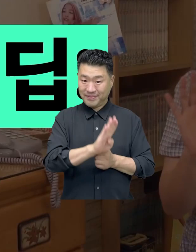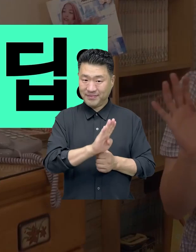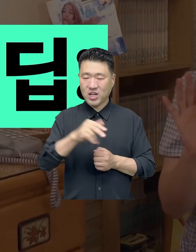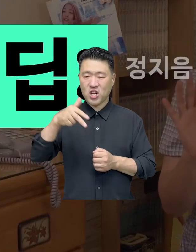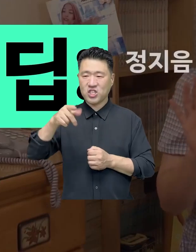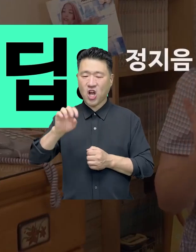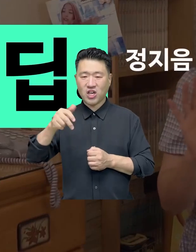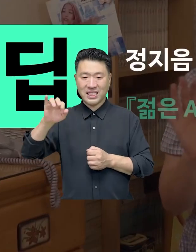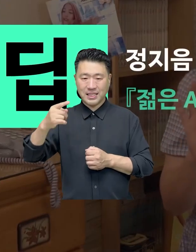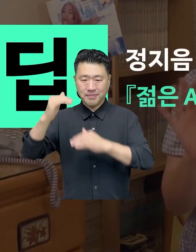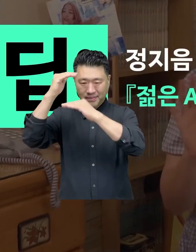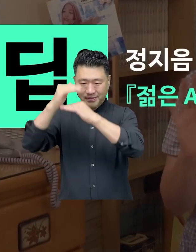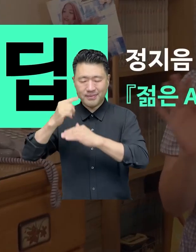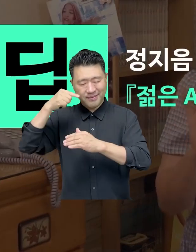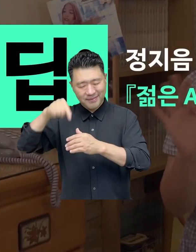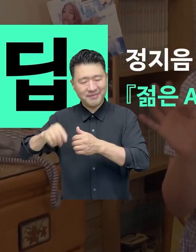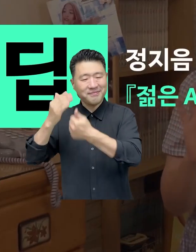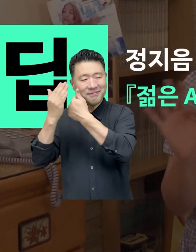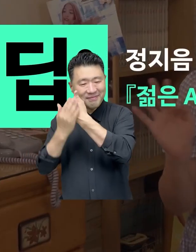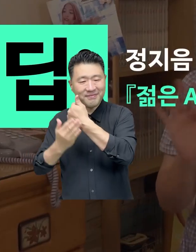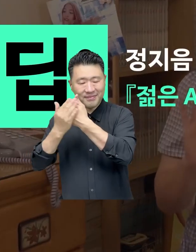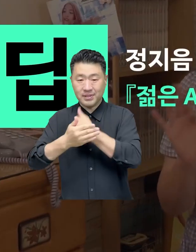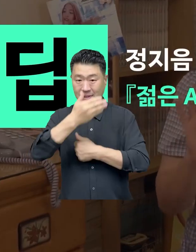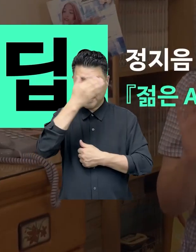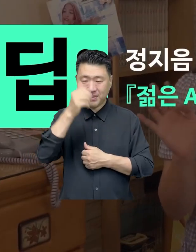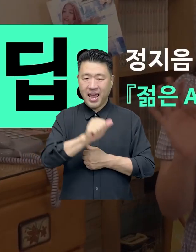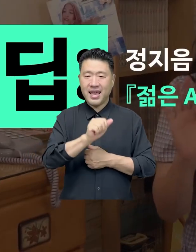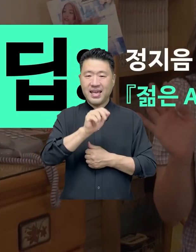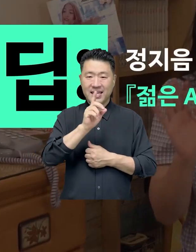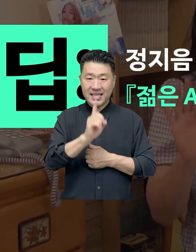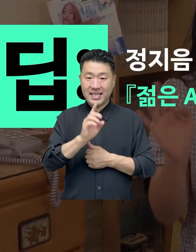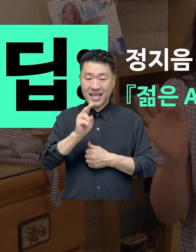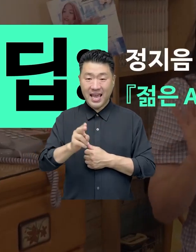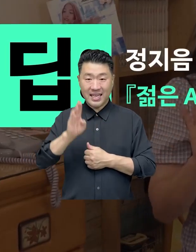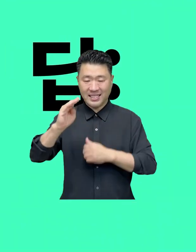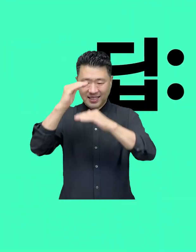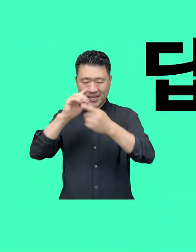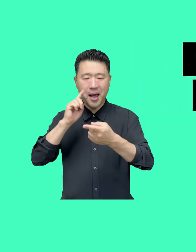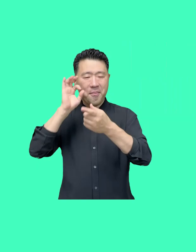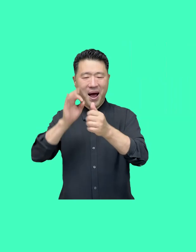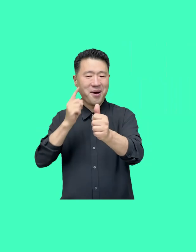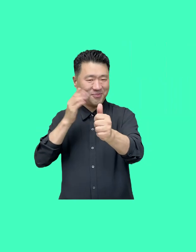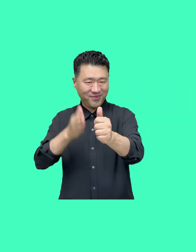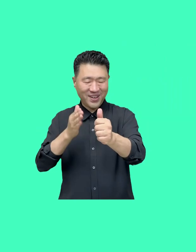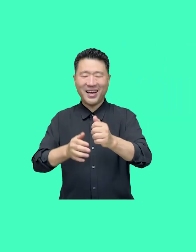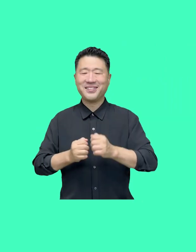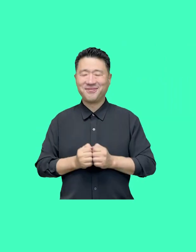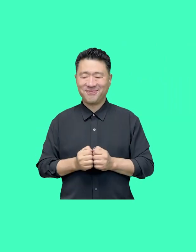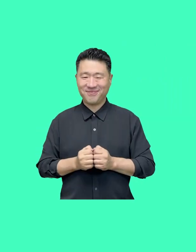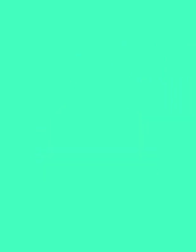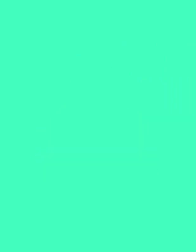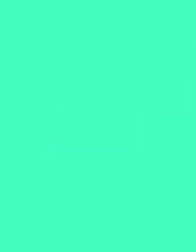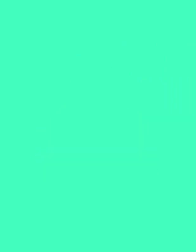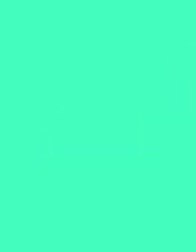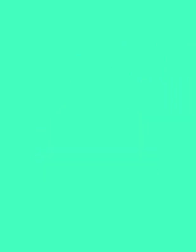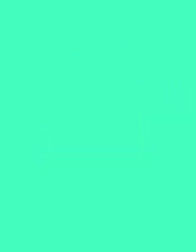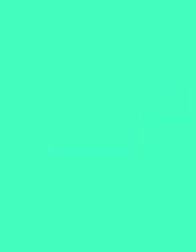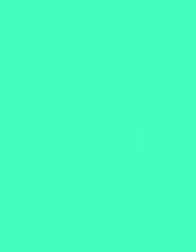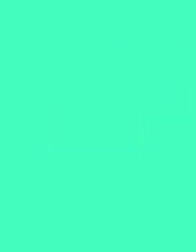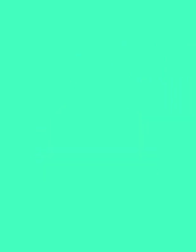딥, 정지음 작가가 전하는 더 깊은 위로는 젊은 ADHD의 슬픔에서 만나보세요.